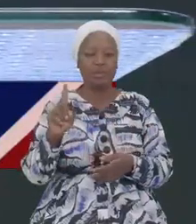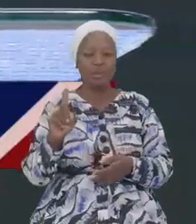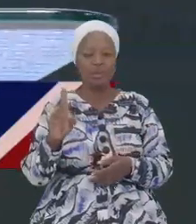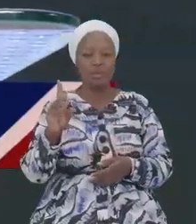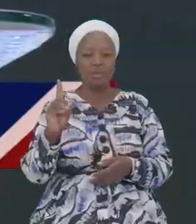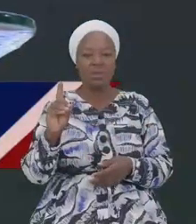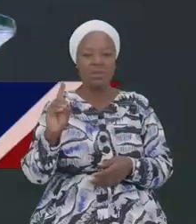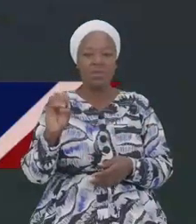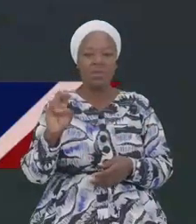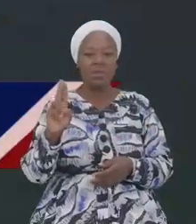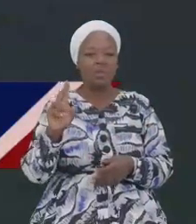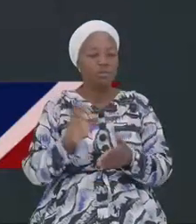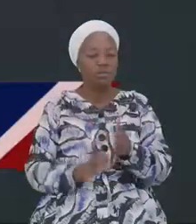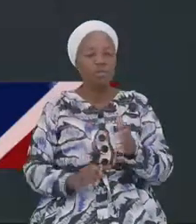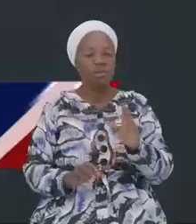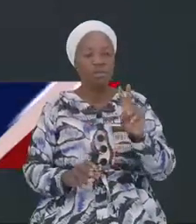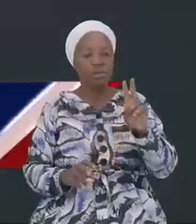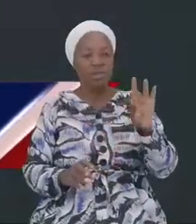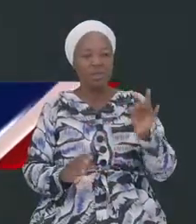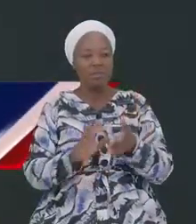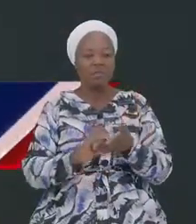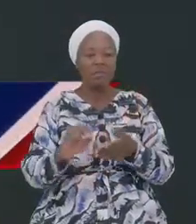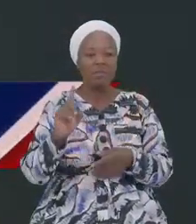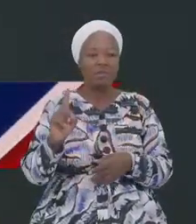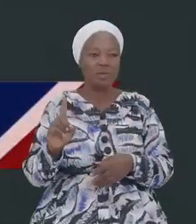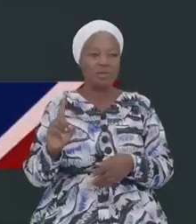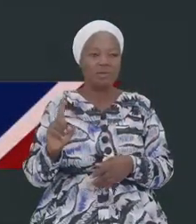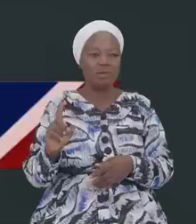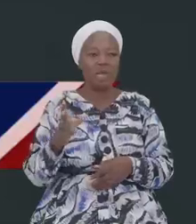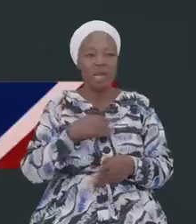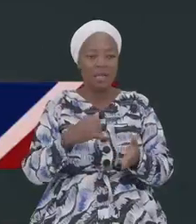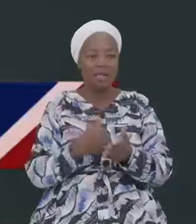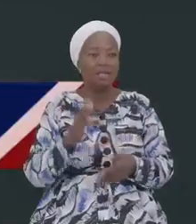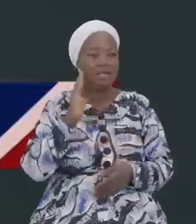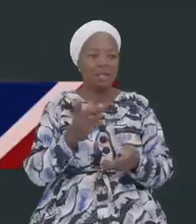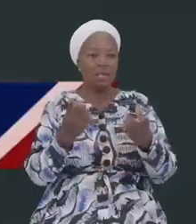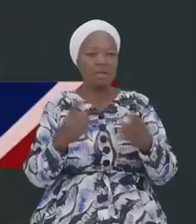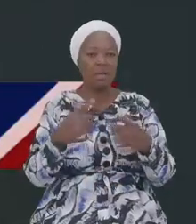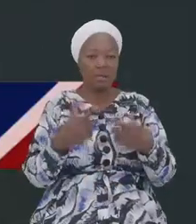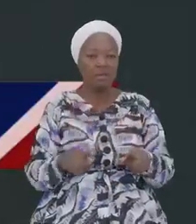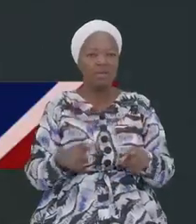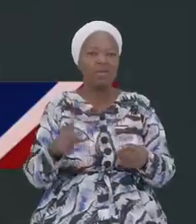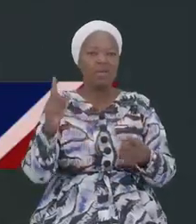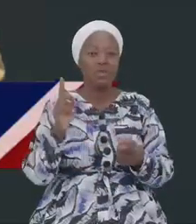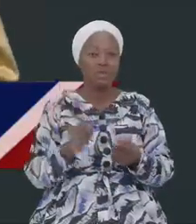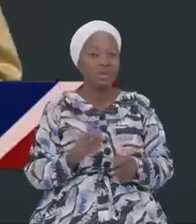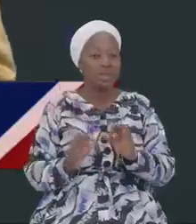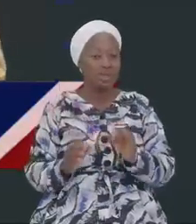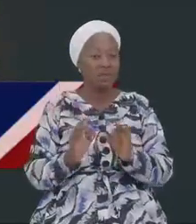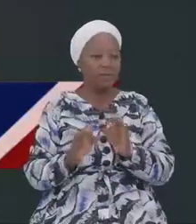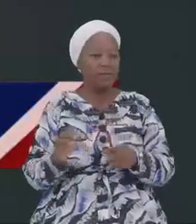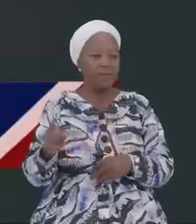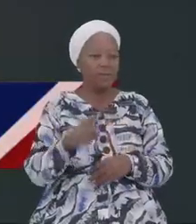Deutéronome chapitre 28, nous lisons le verset 1. Deutéronome chapitre 28, verset 1. Si